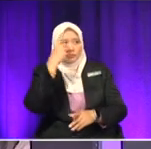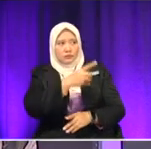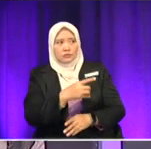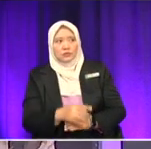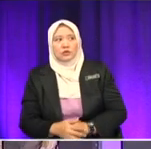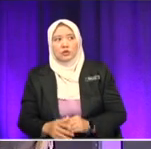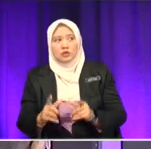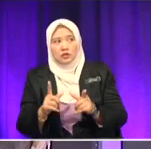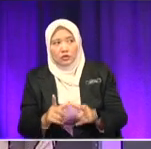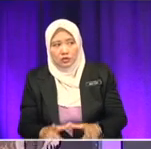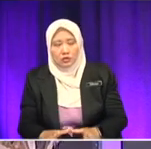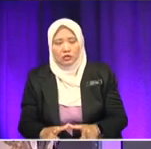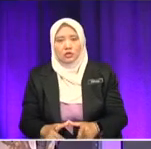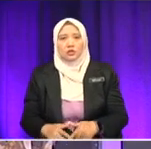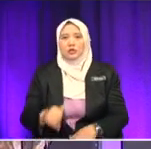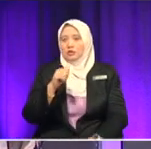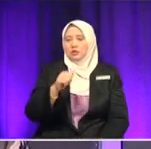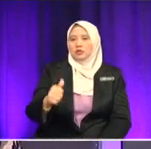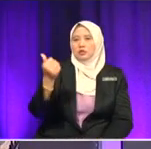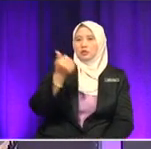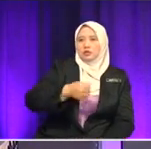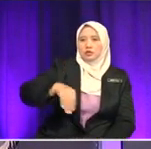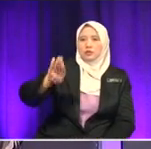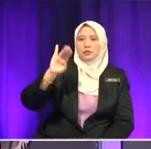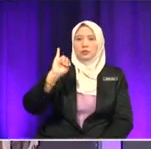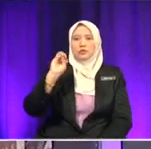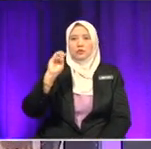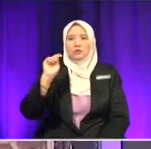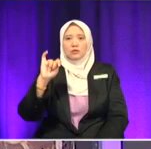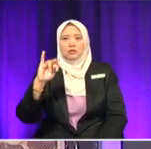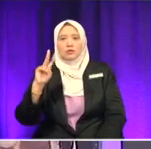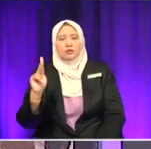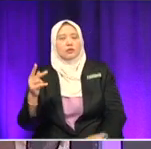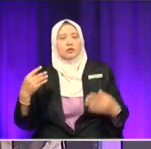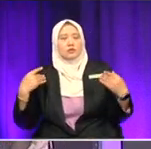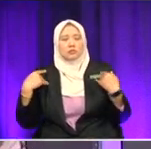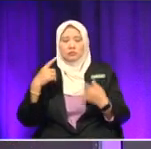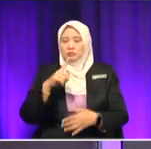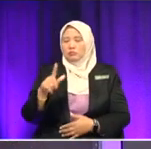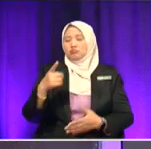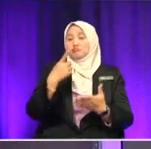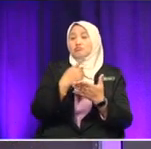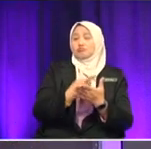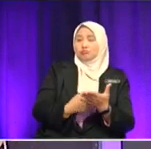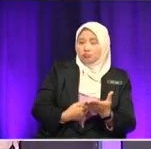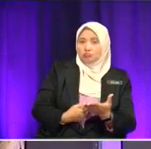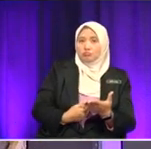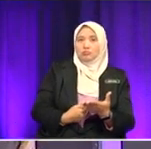apa? Bahan ke, keadaan ke, proses ke ataupun yang lain-lain lagi. Kita boleh pilih. Yang